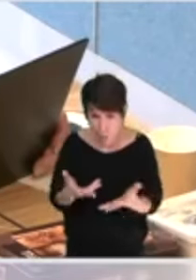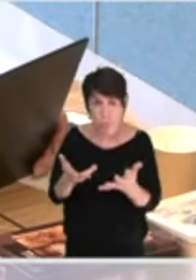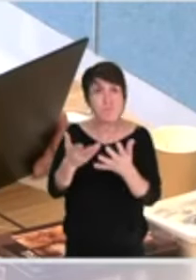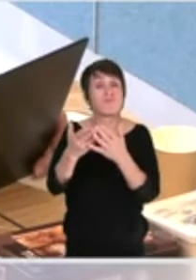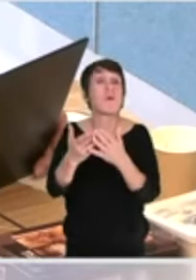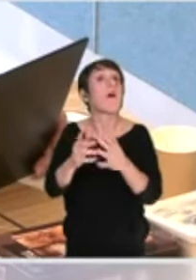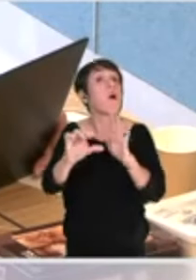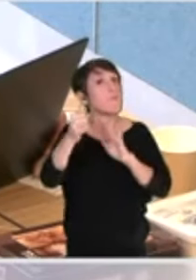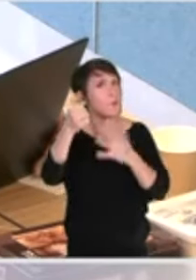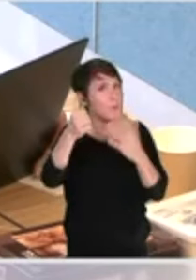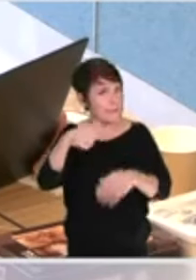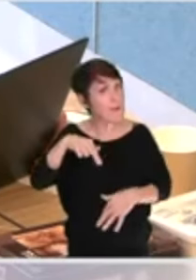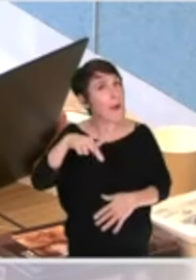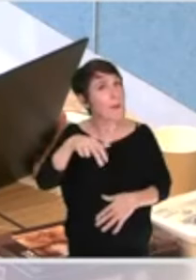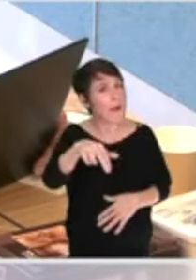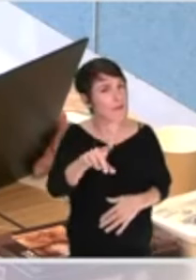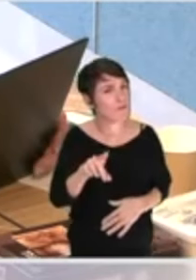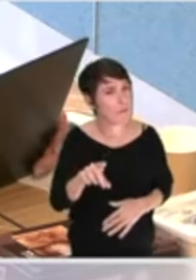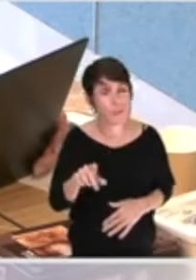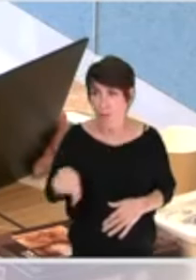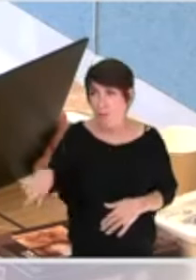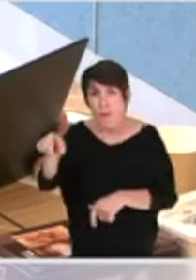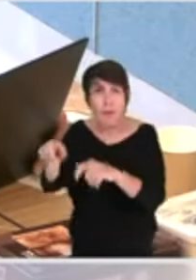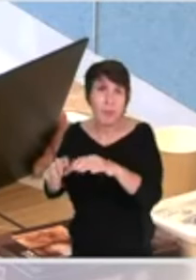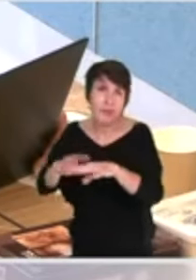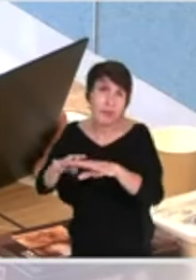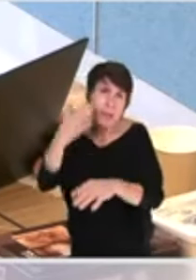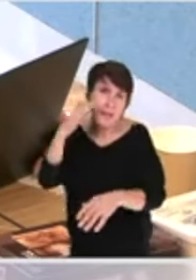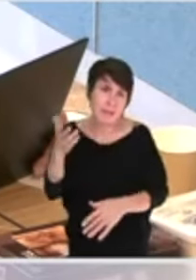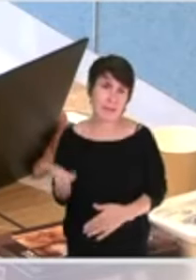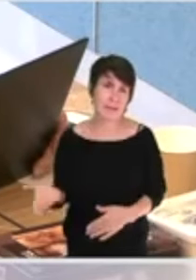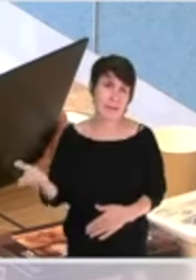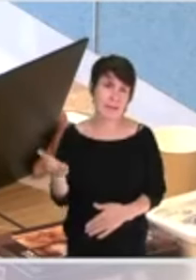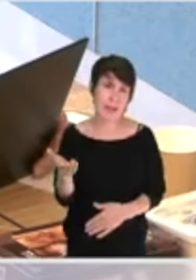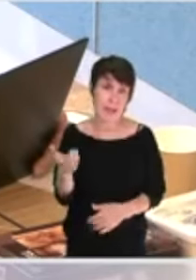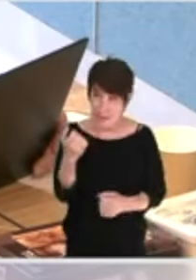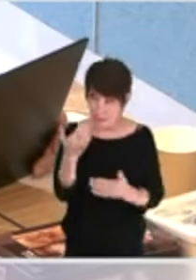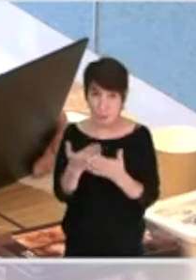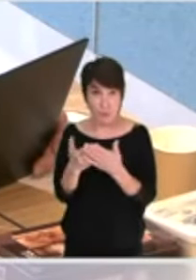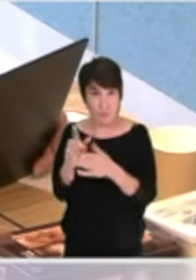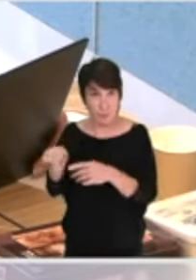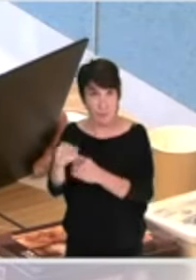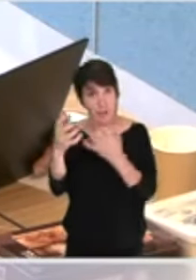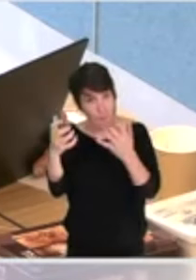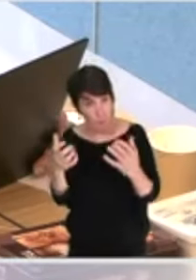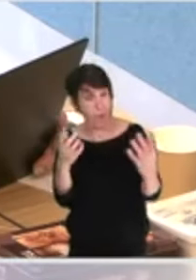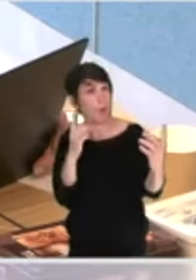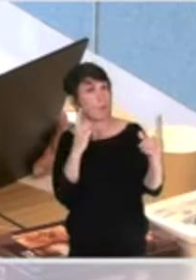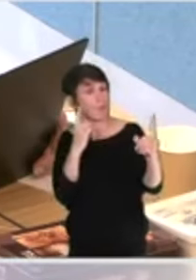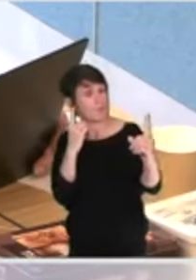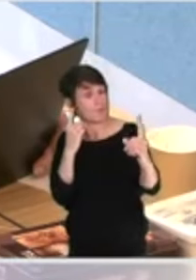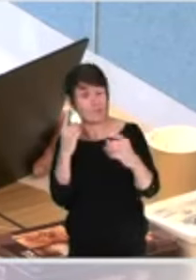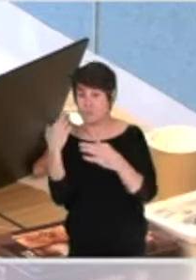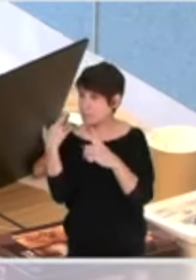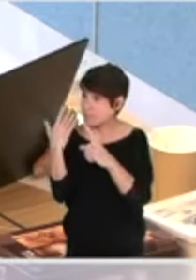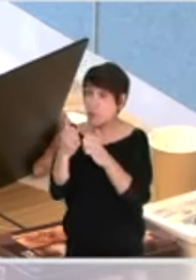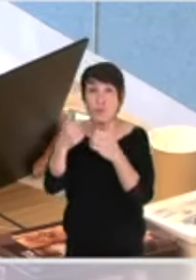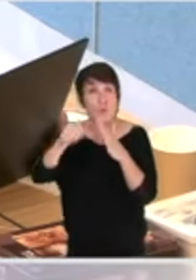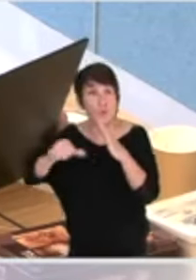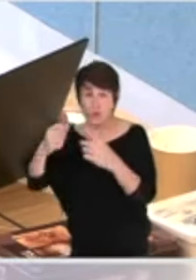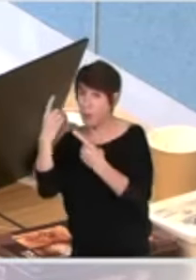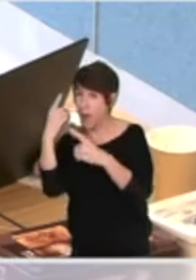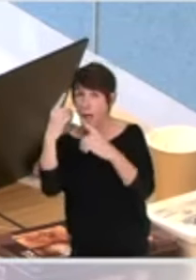Bien sûr que les habitants de ce quartier en sont convaincus. C'est d'ailleurs pour en parler avec votre majorité qu'ils demandent depuis des mois d'être